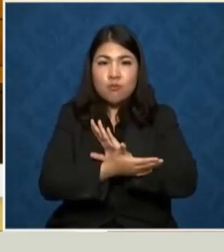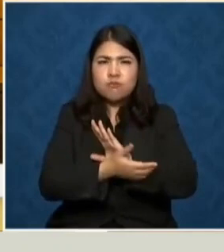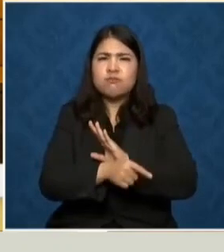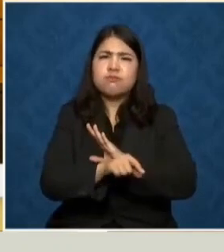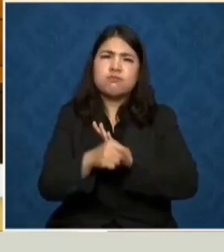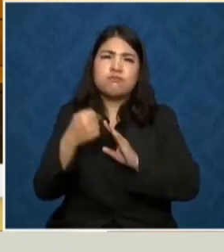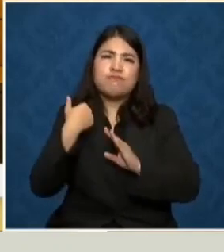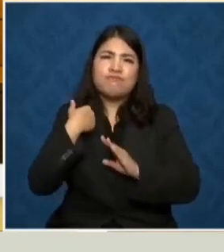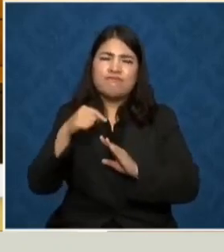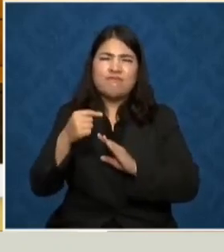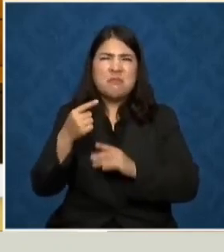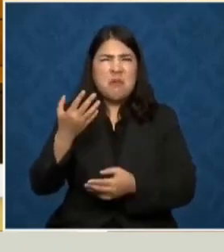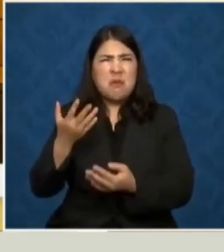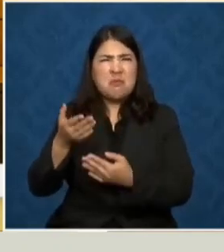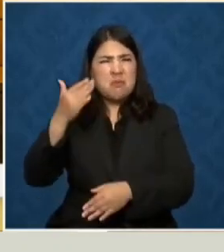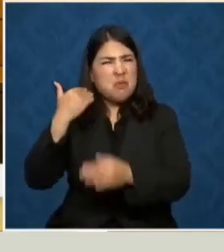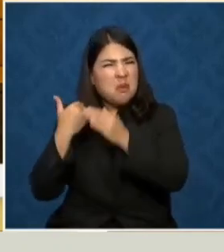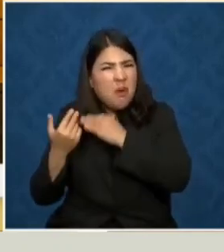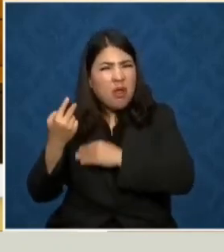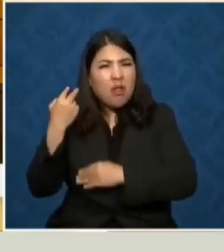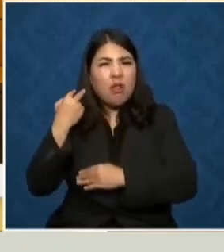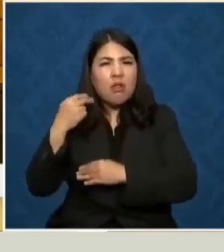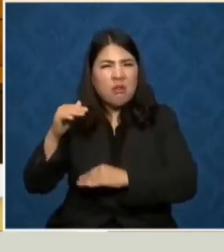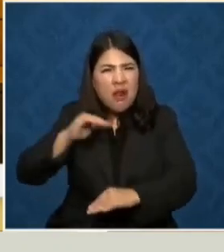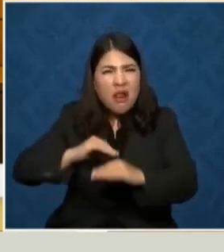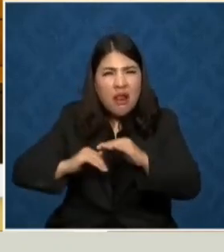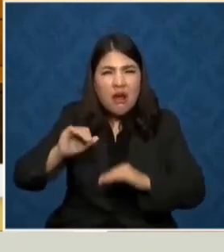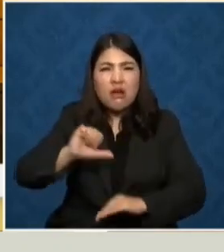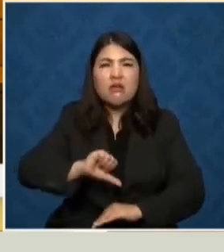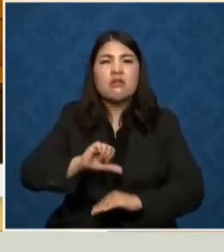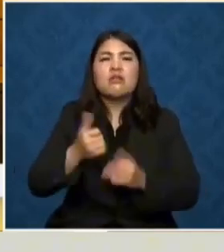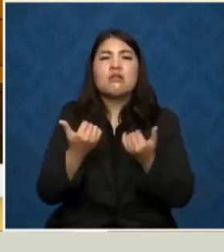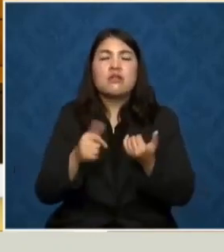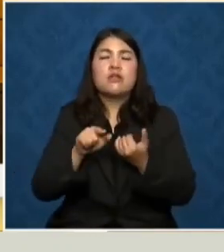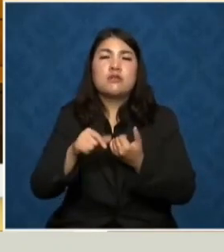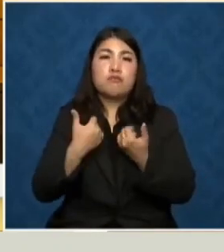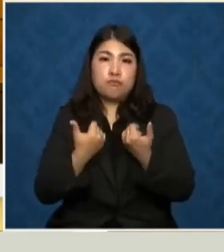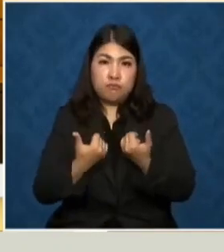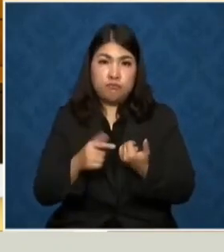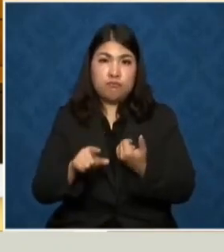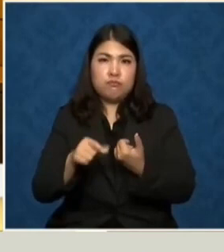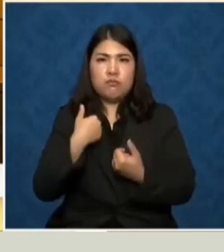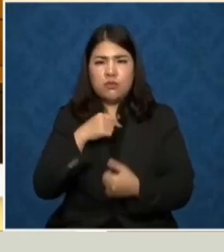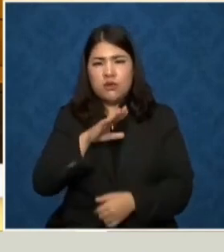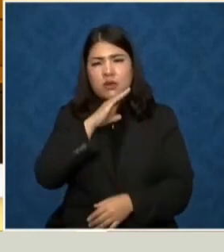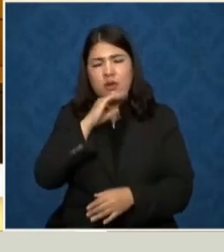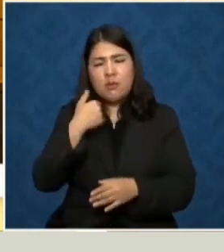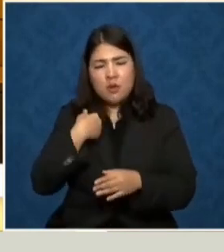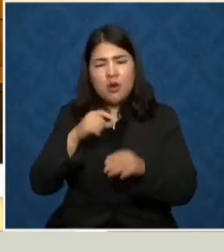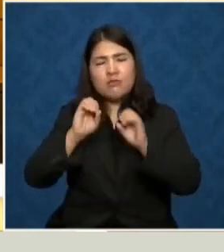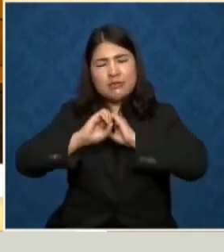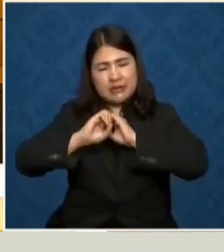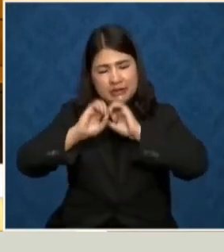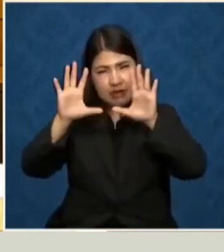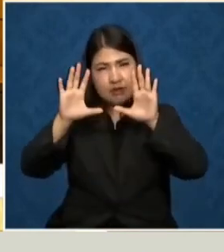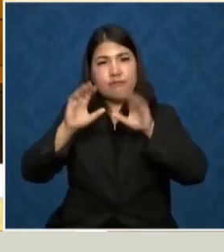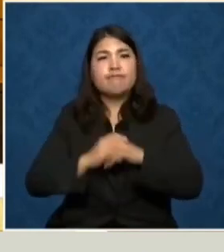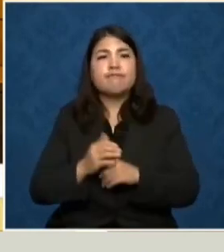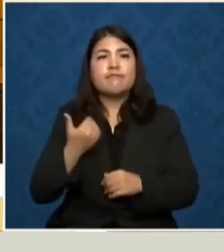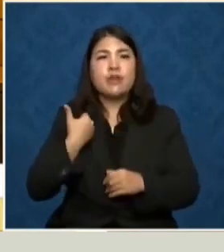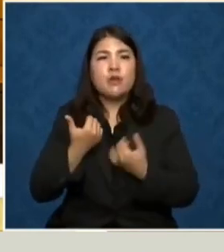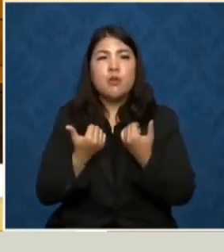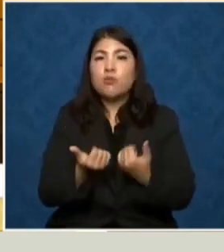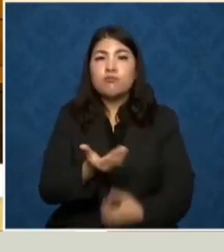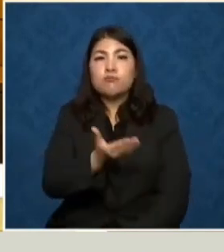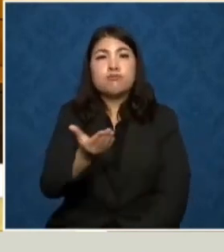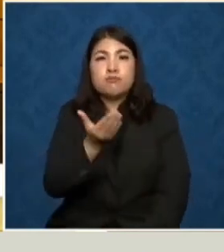ต่างๆเหล่านี้ถอยหลังก้าวหน้าวกวนเราก็เดินหน้าไปนะครับปิดบังเราก็มีความโปร่งใสนะครับผมเชื่อว่า